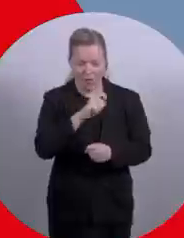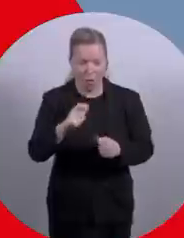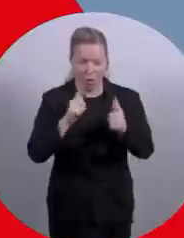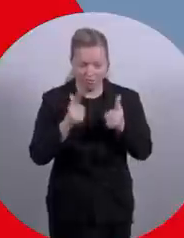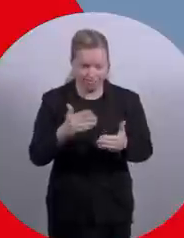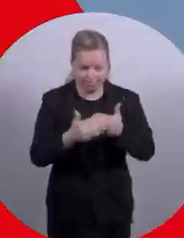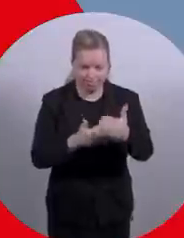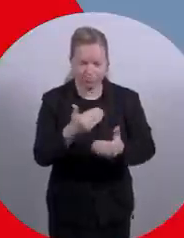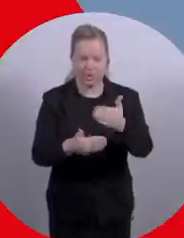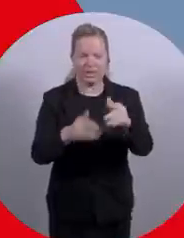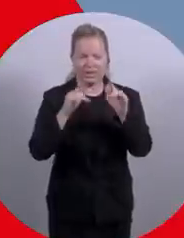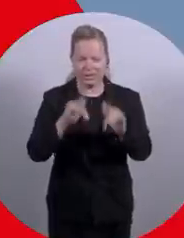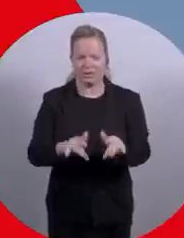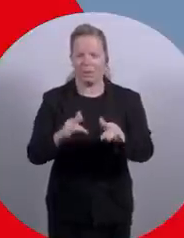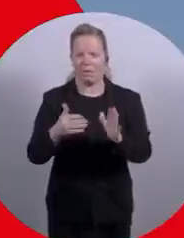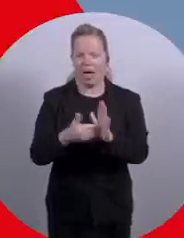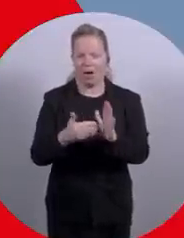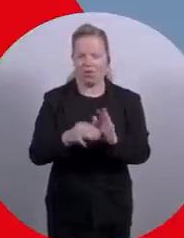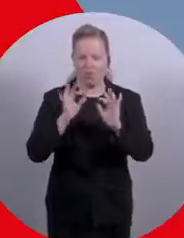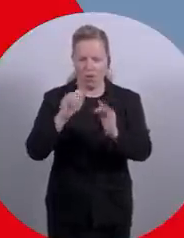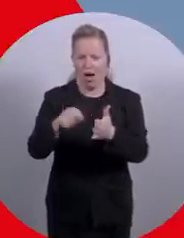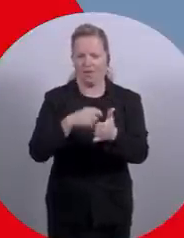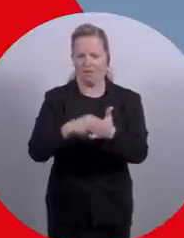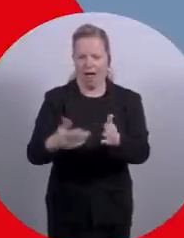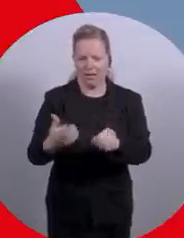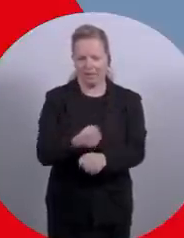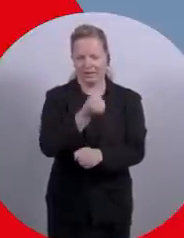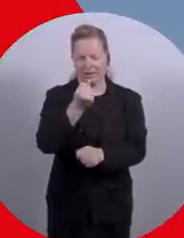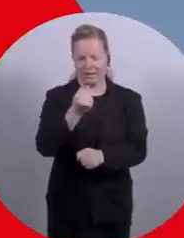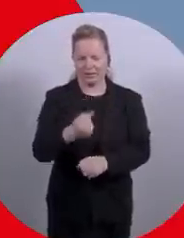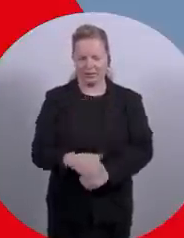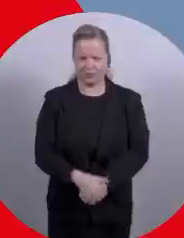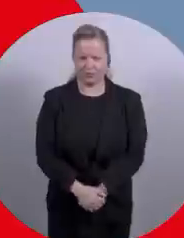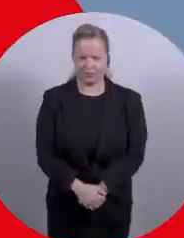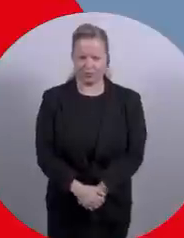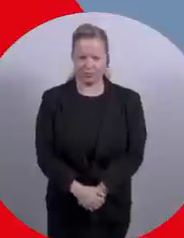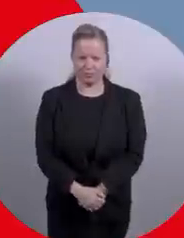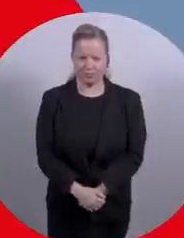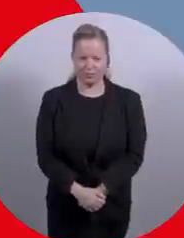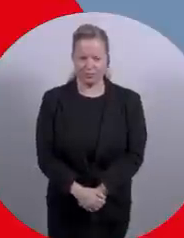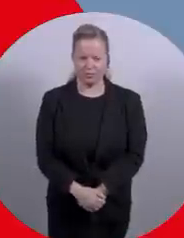wir dass sie auch entscheidend sein wird für einen Wahlsieg wir haben